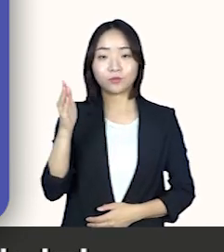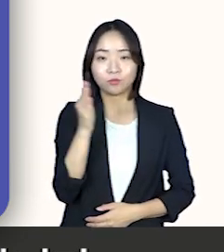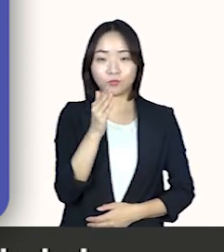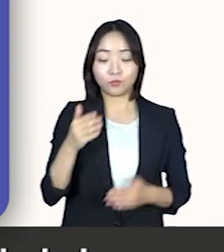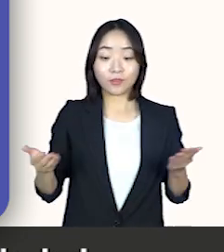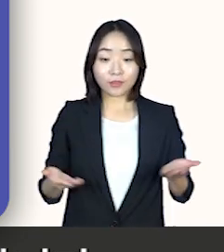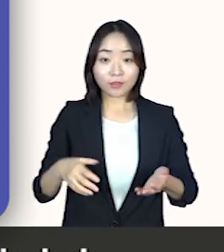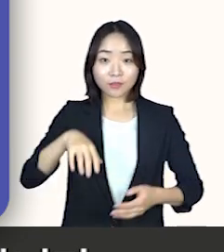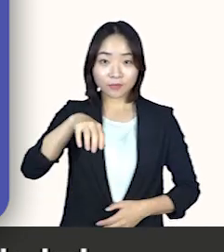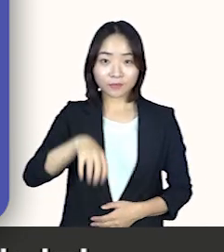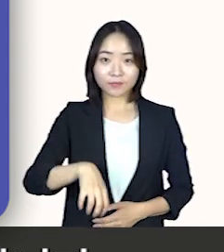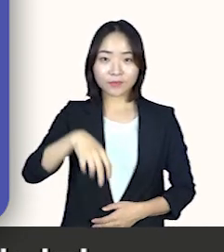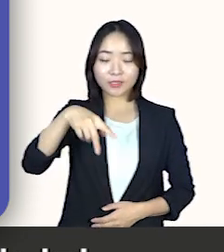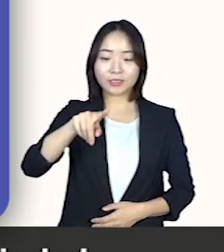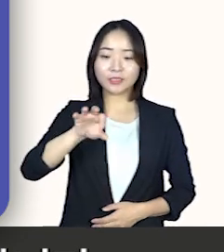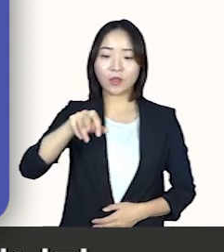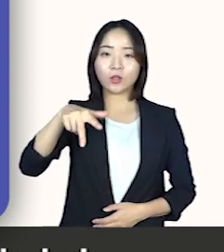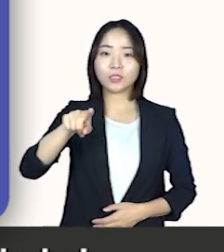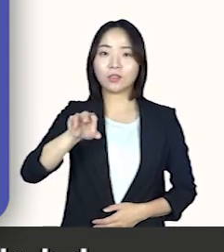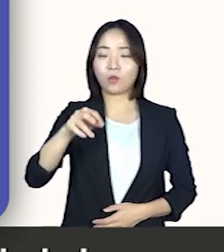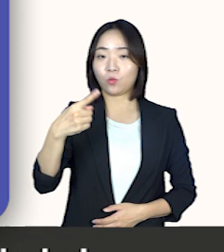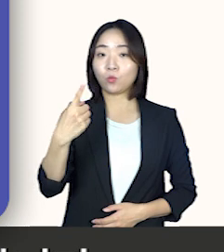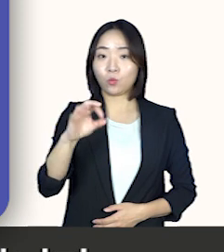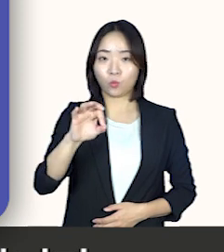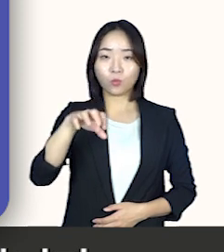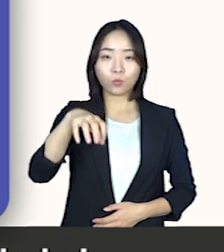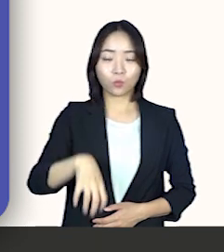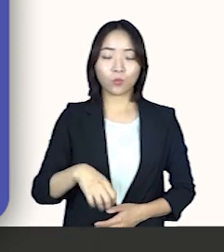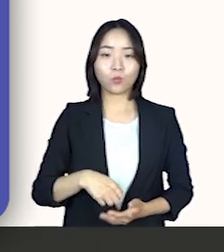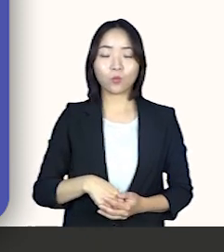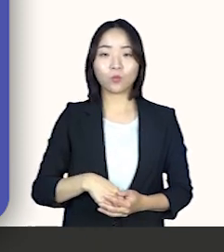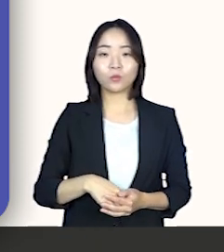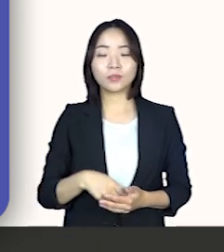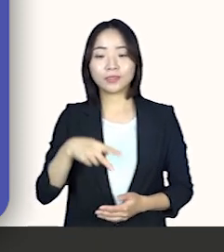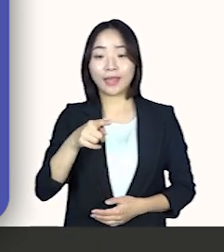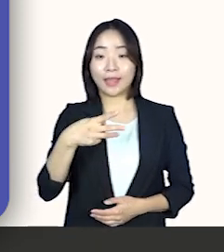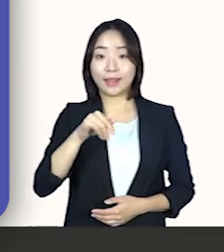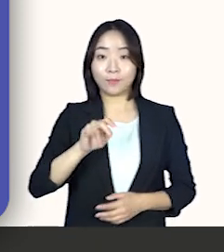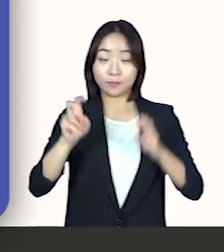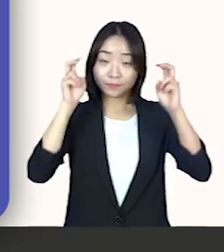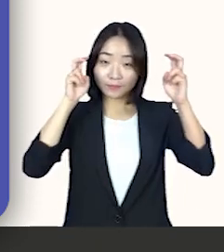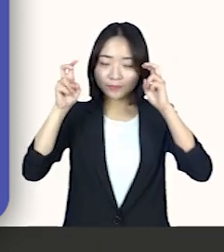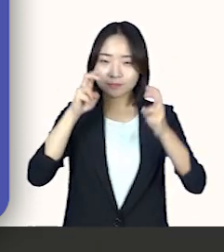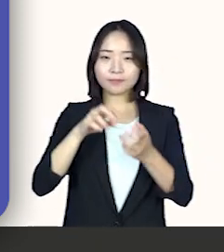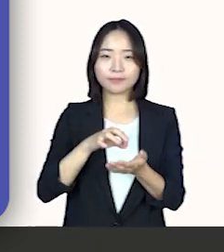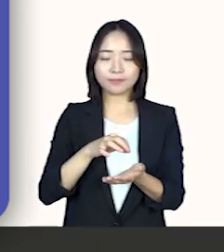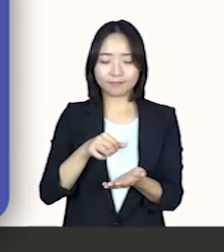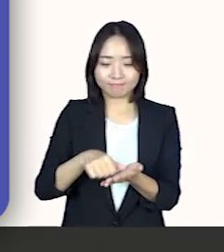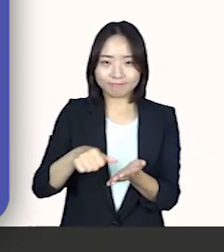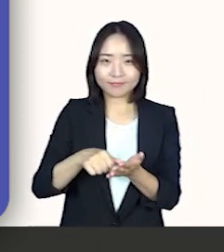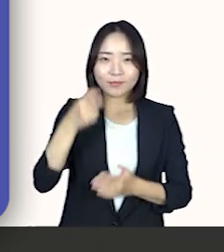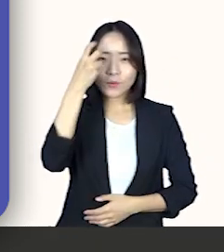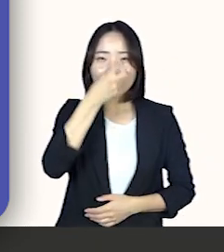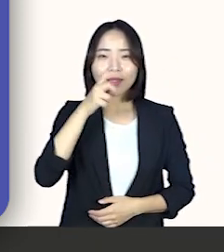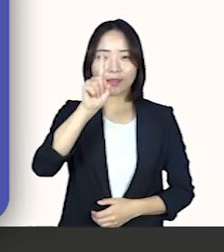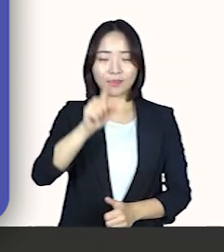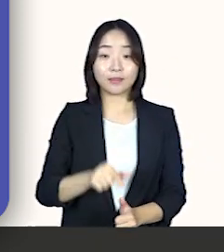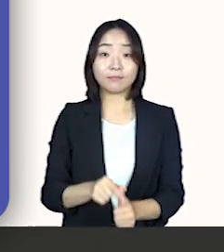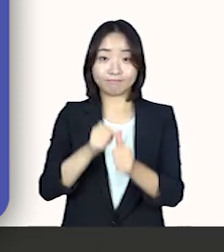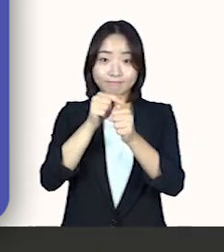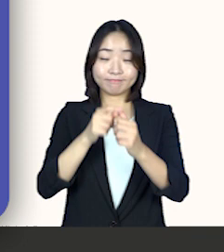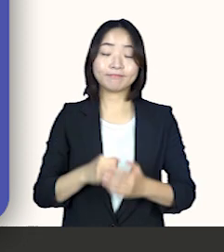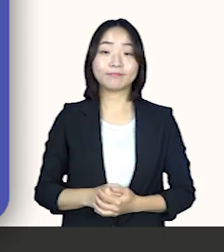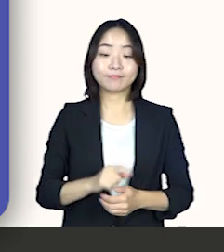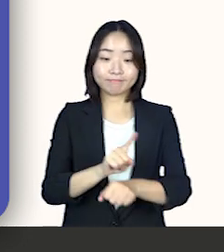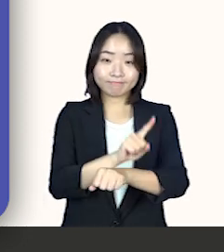3,000만원이며 근무지는 천안시 서북구 성정동입니다. 세린테크 주식회사에서 품질관리원 한 명을